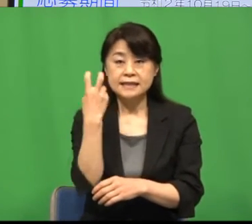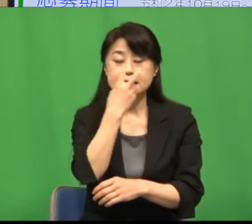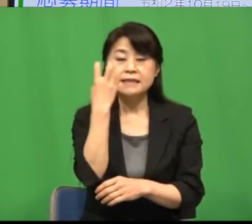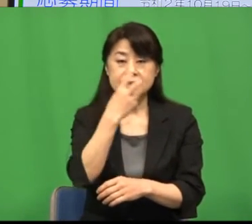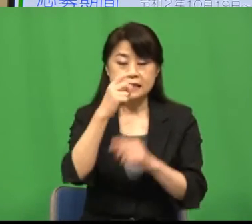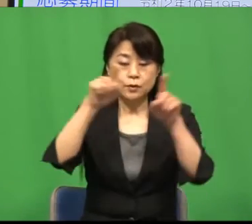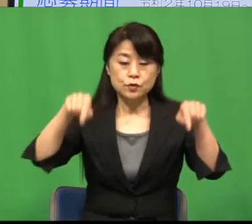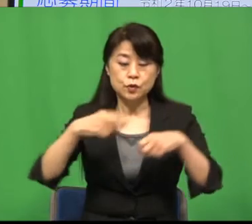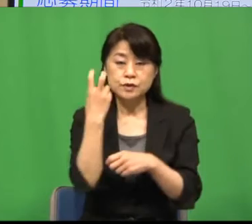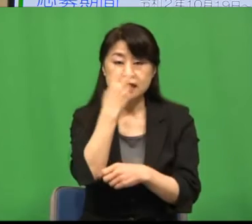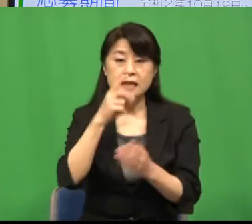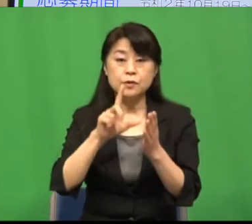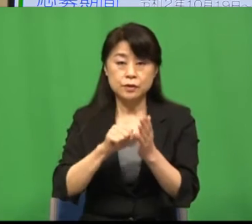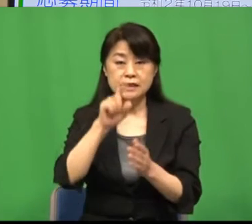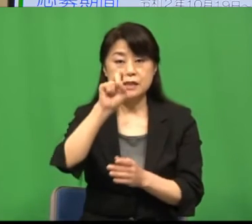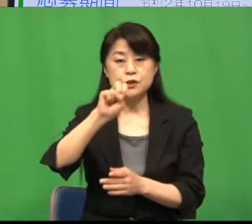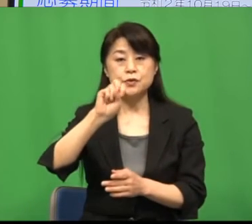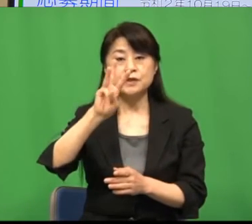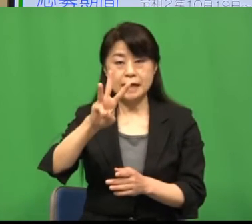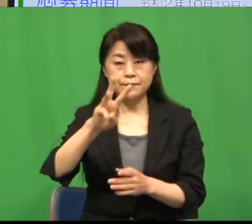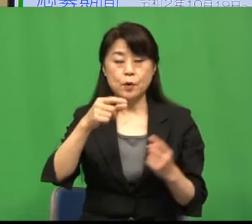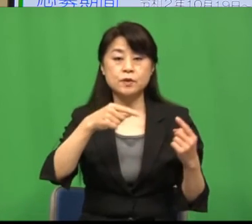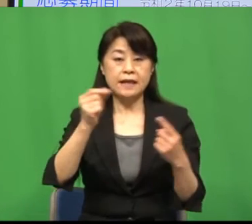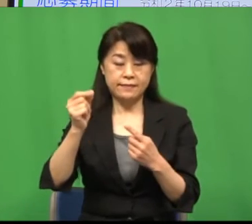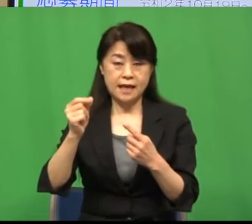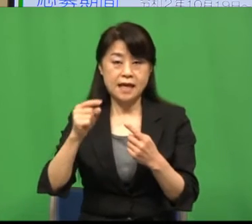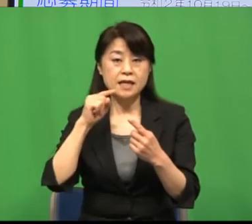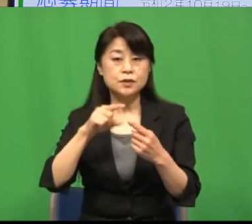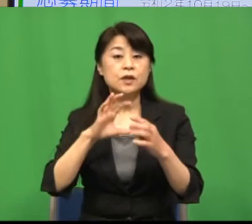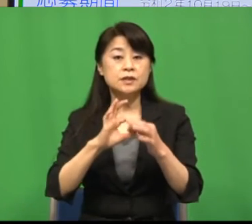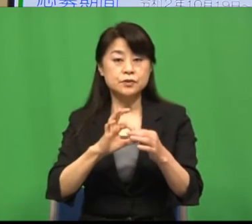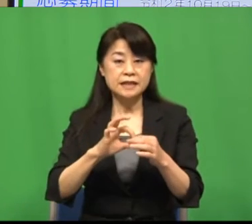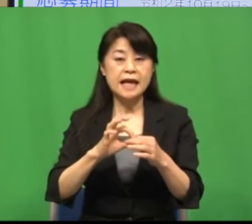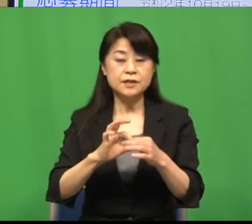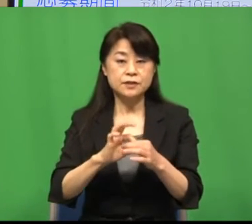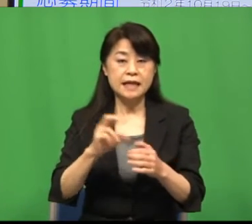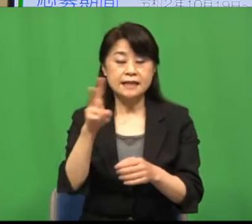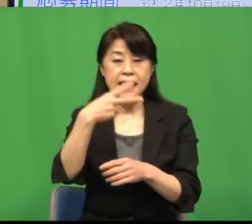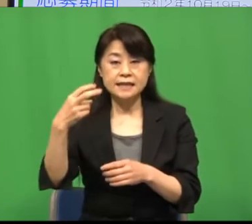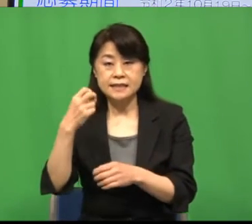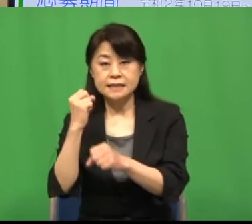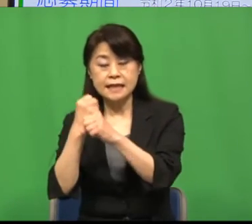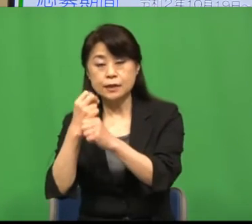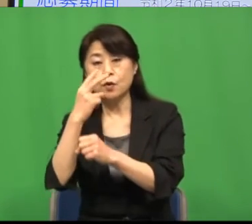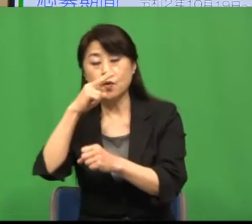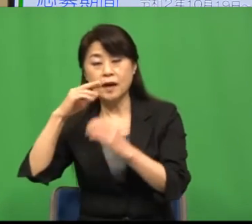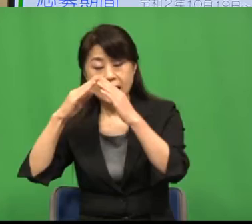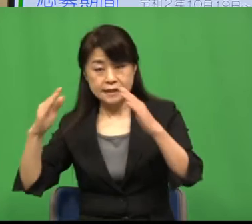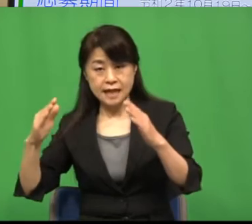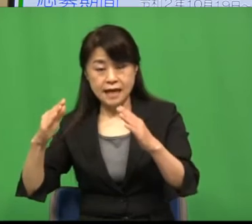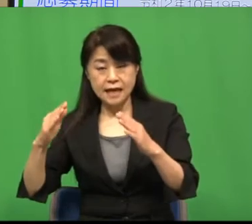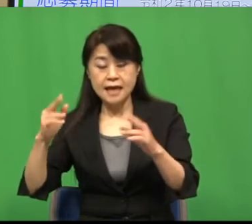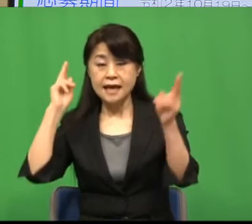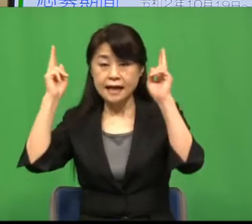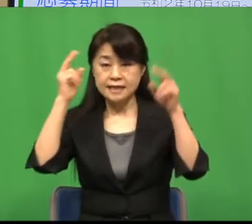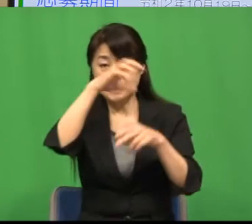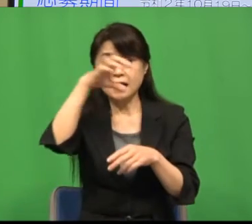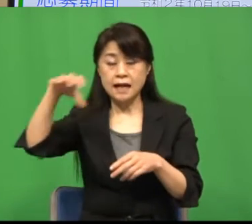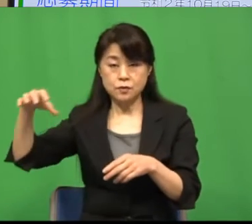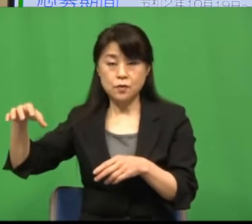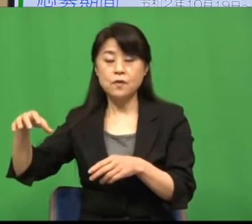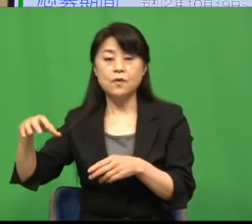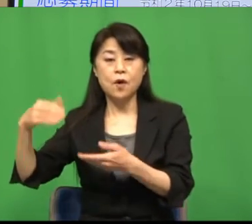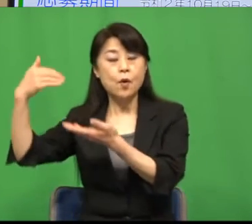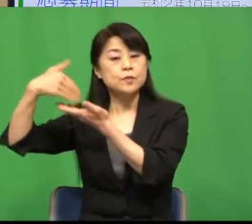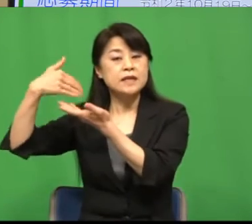13件を選定し、その13件について第二次検討会で各企業からのプレ